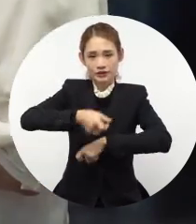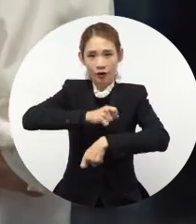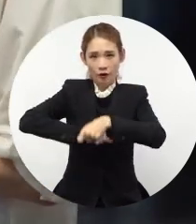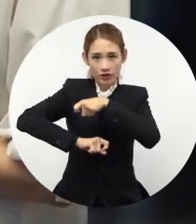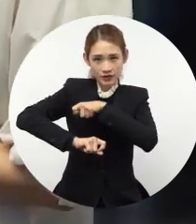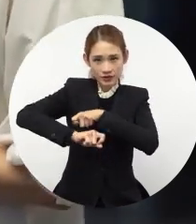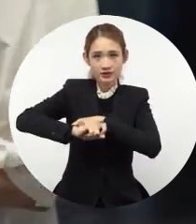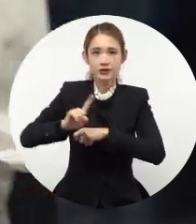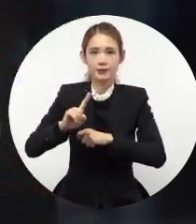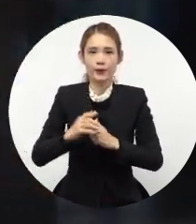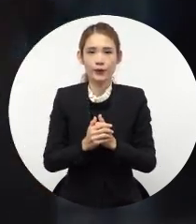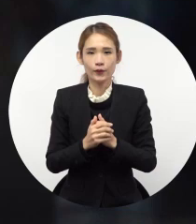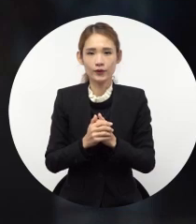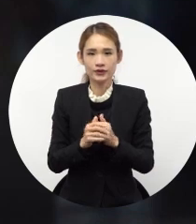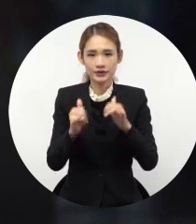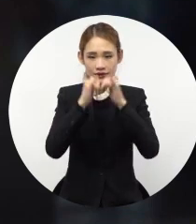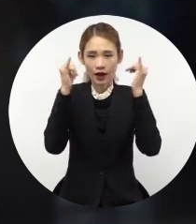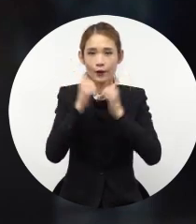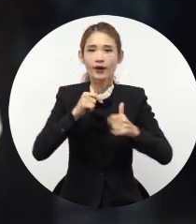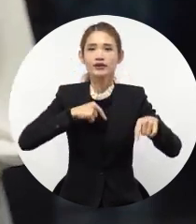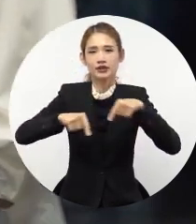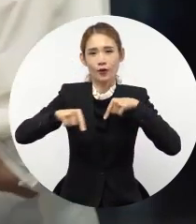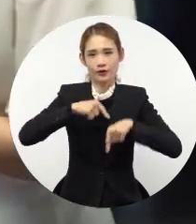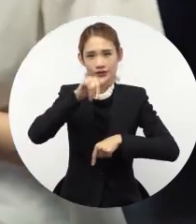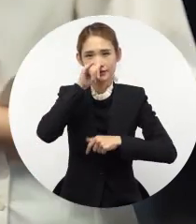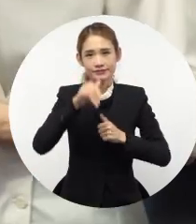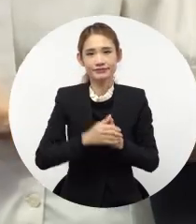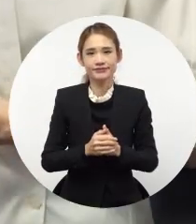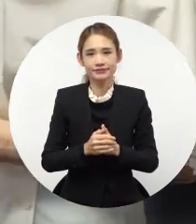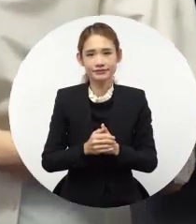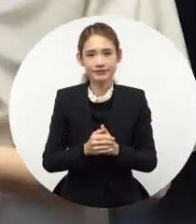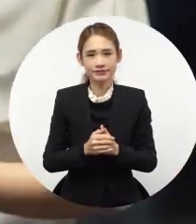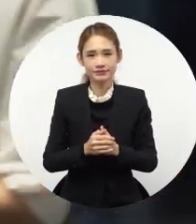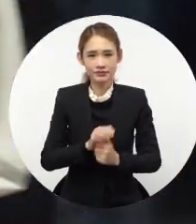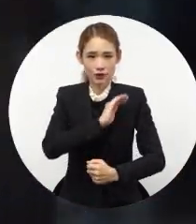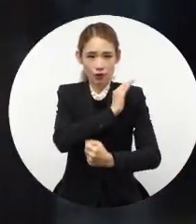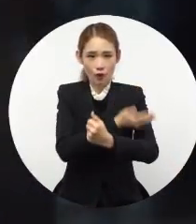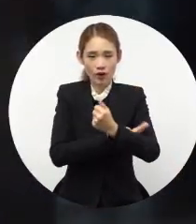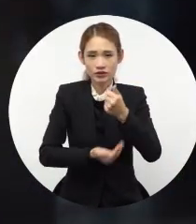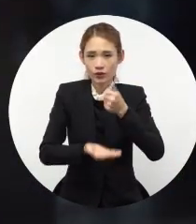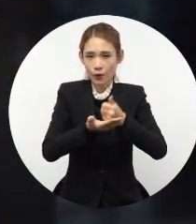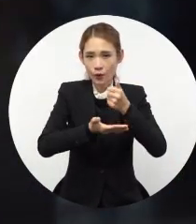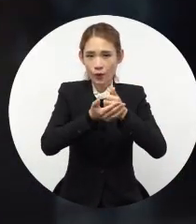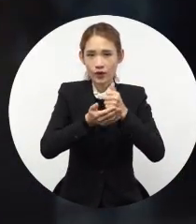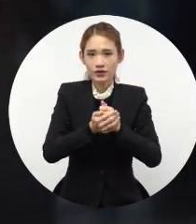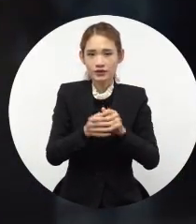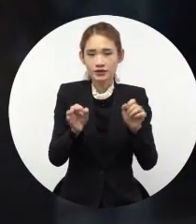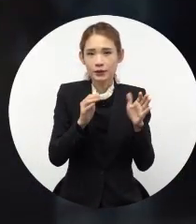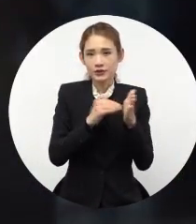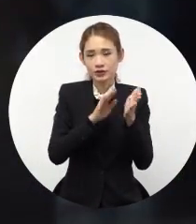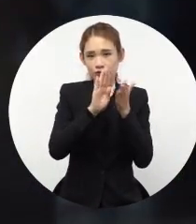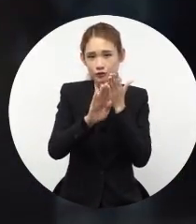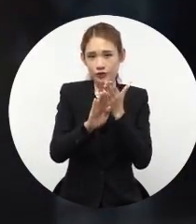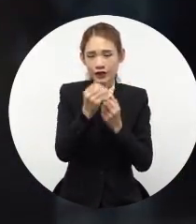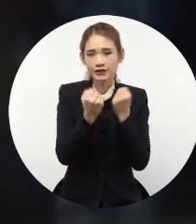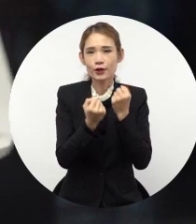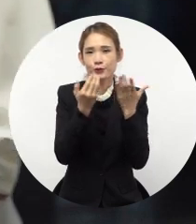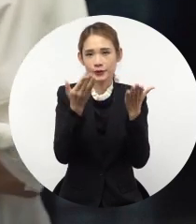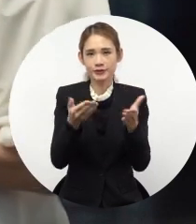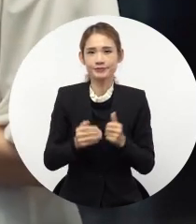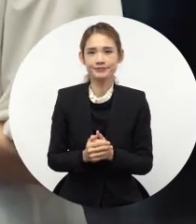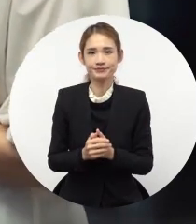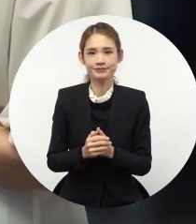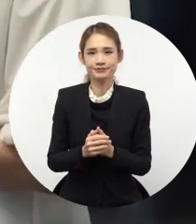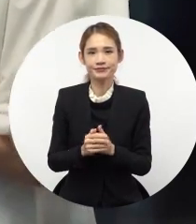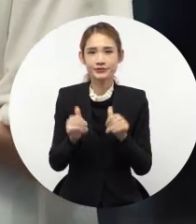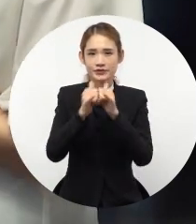그리고 적극적인 조치로서 사회 정책이 있습니다. 이 권익옹호에 대한 것은 잠시 후에 살펴보기로